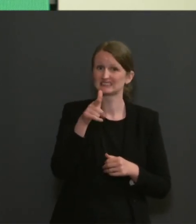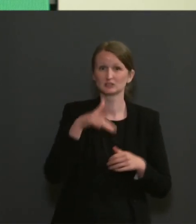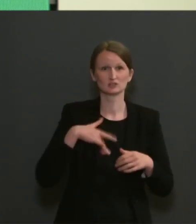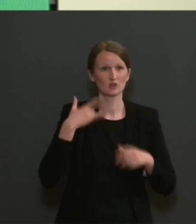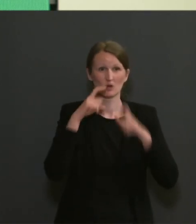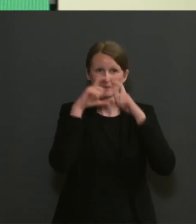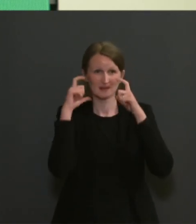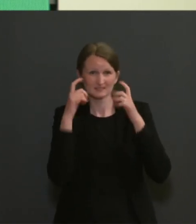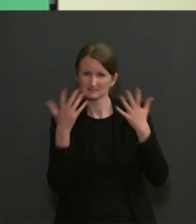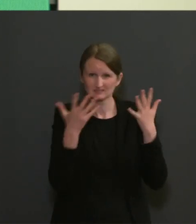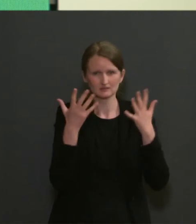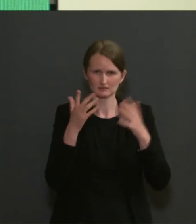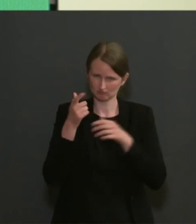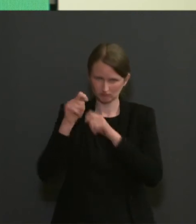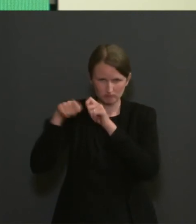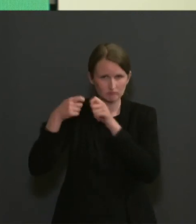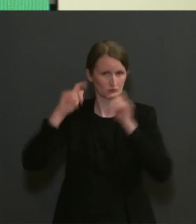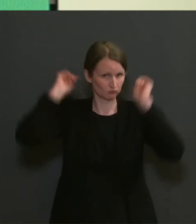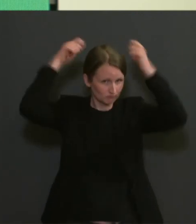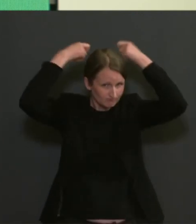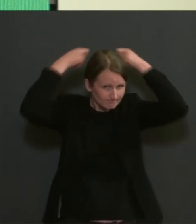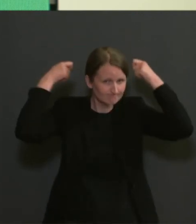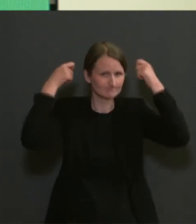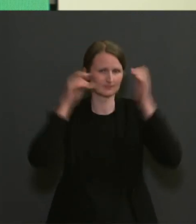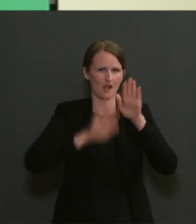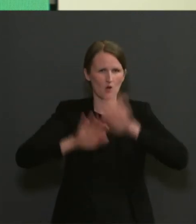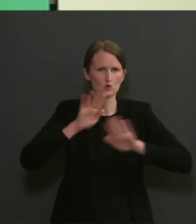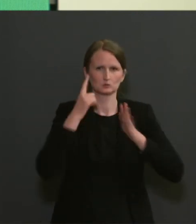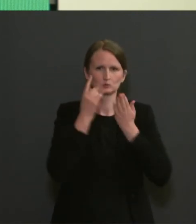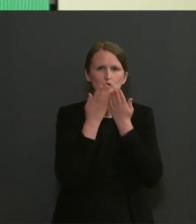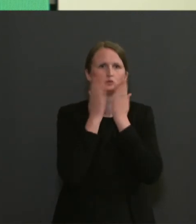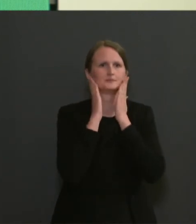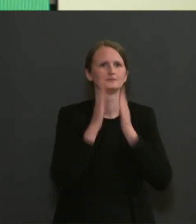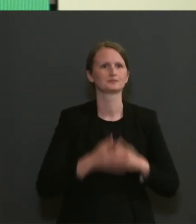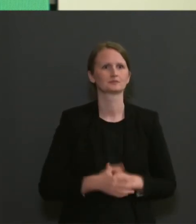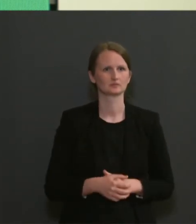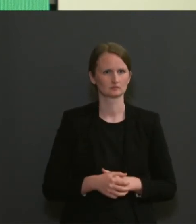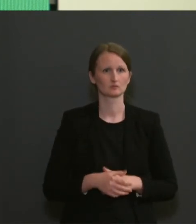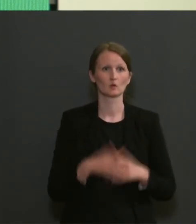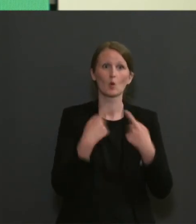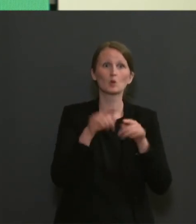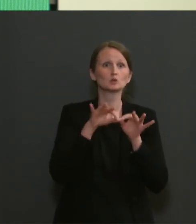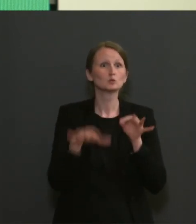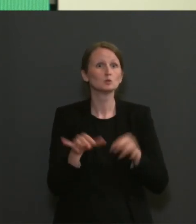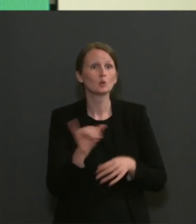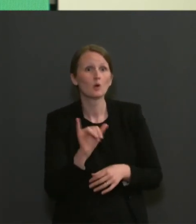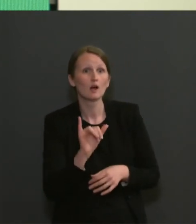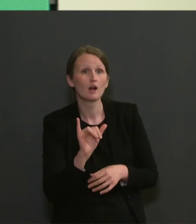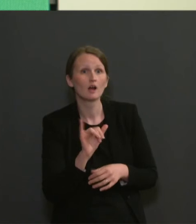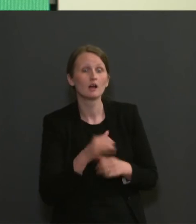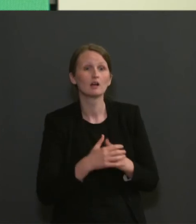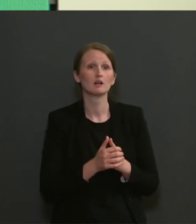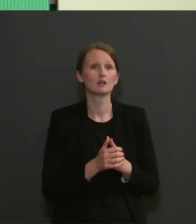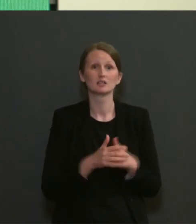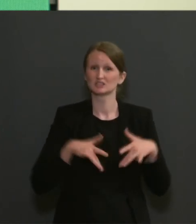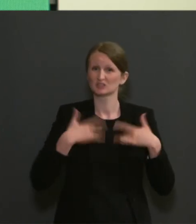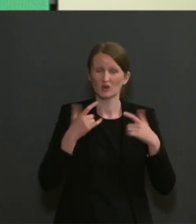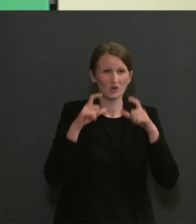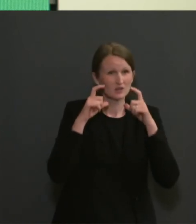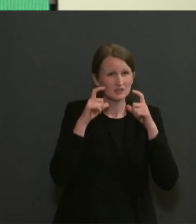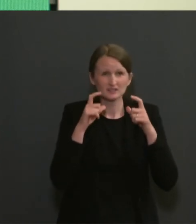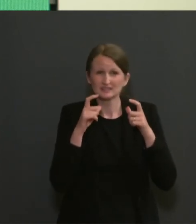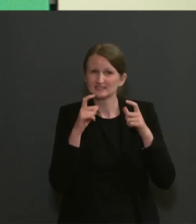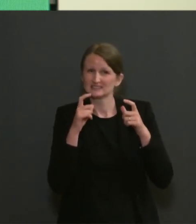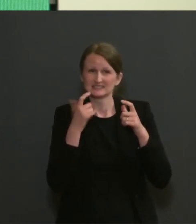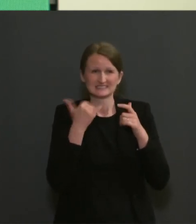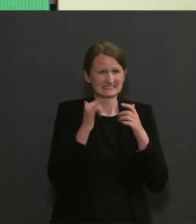de gérer votre masque en fonction du confort qu'il vous apporte. Si un masque ne convient pas bien, si un masque gratte, si